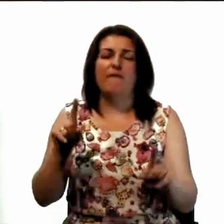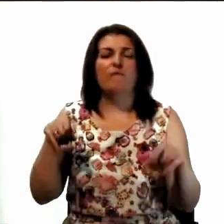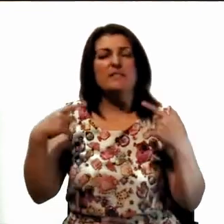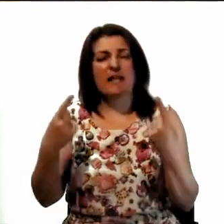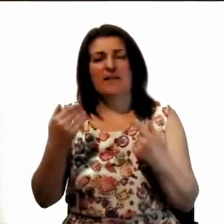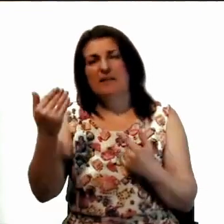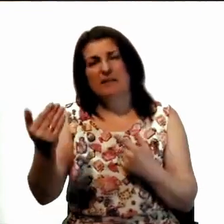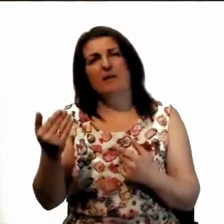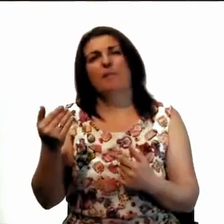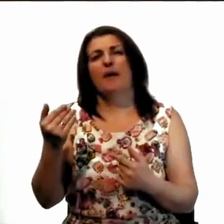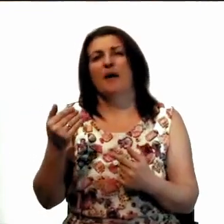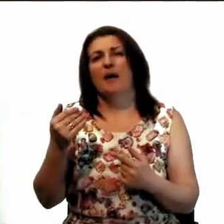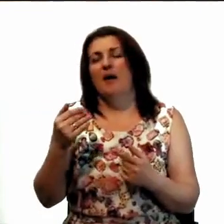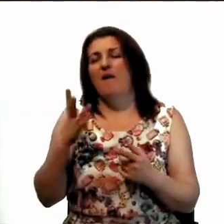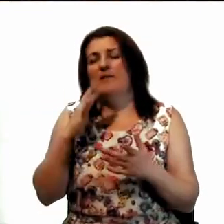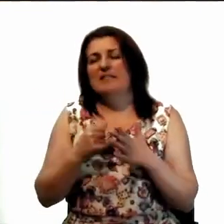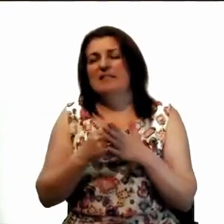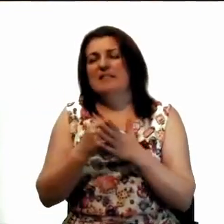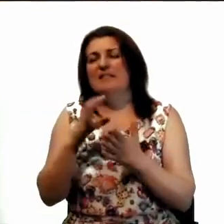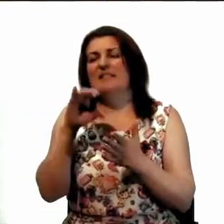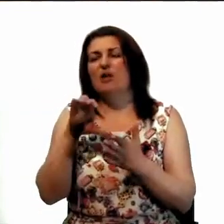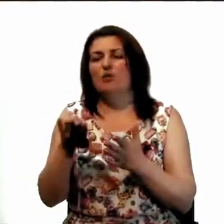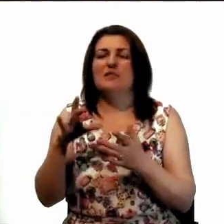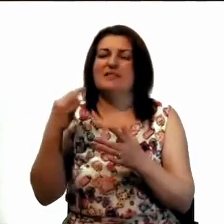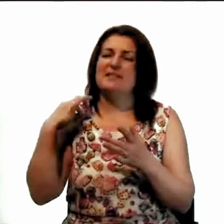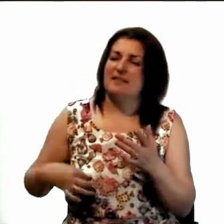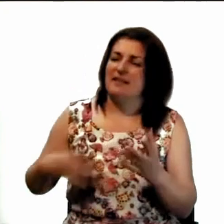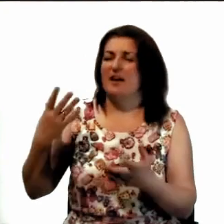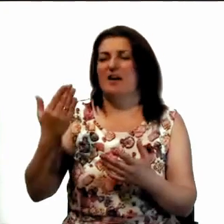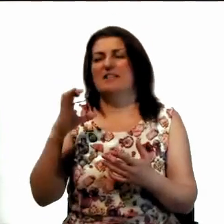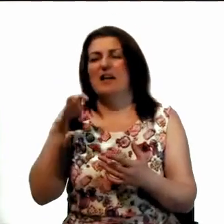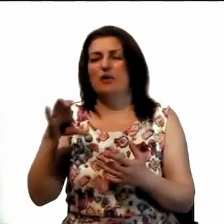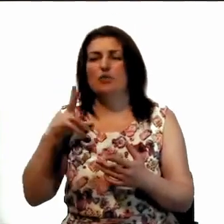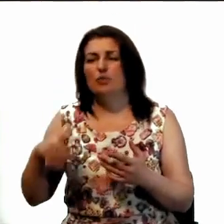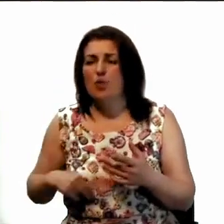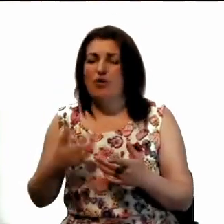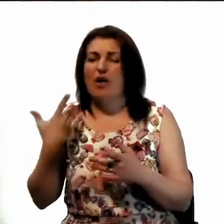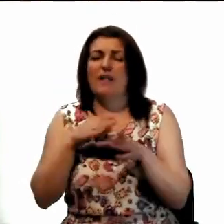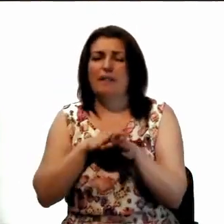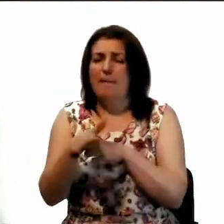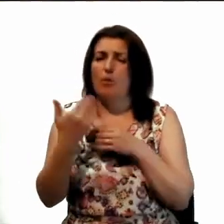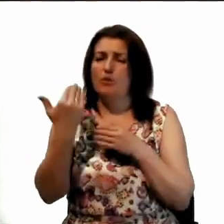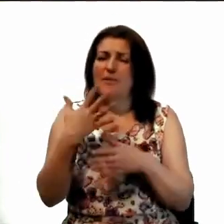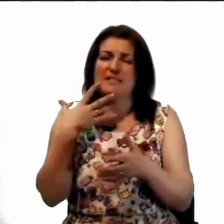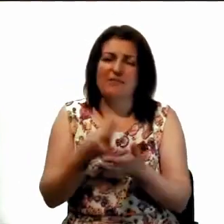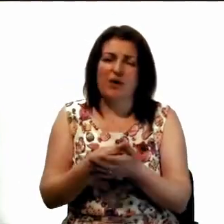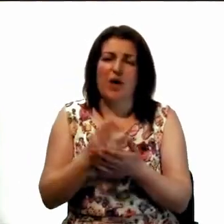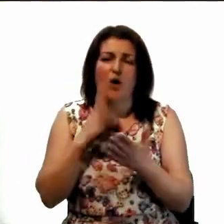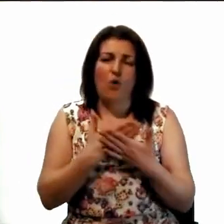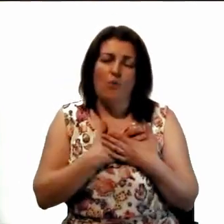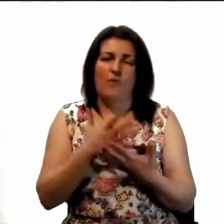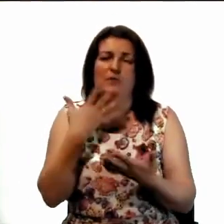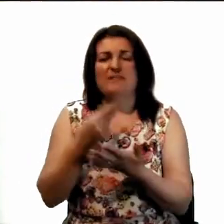восстановить тебя в статусе сына, в статусе дочери, наполнить тебя своей любовью,